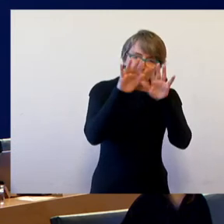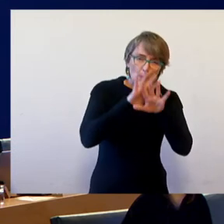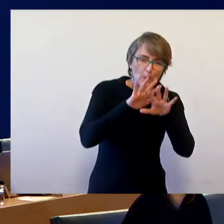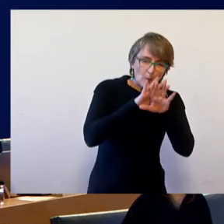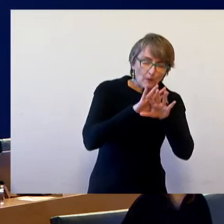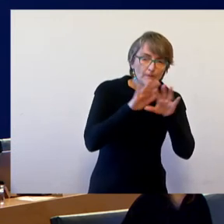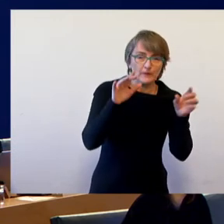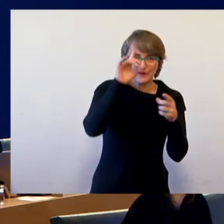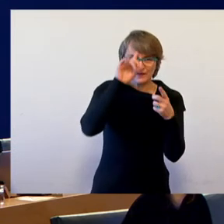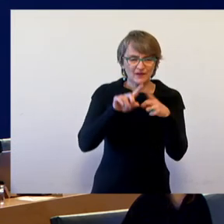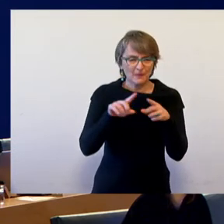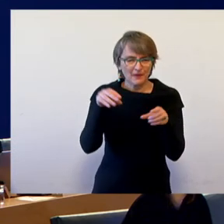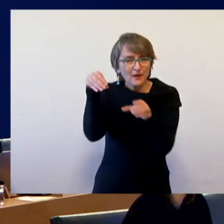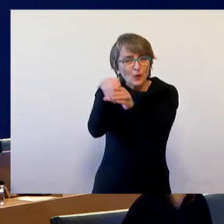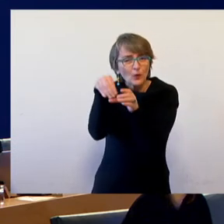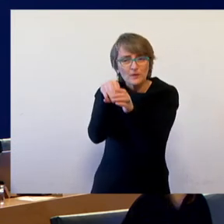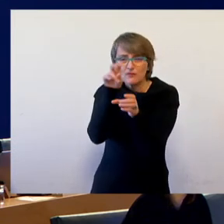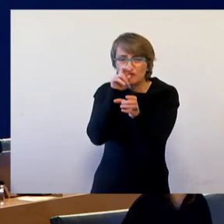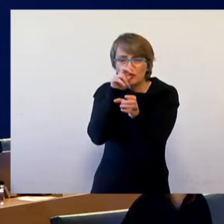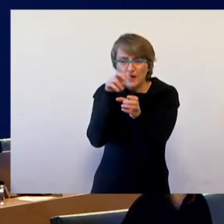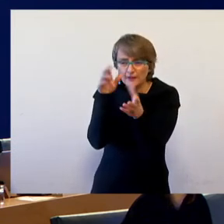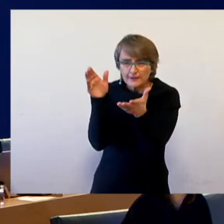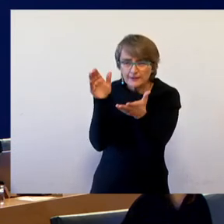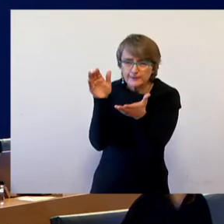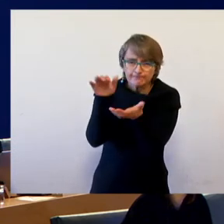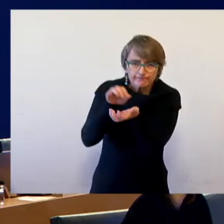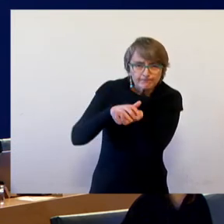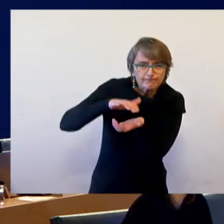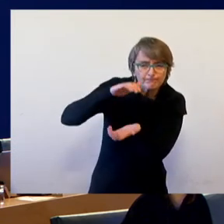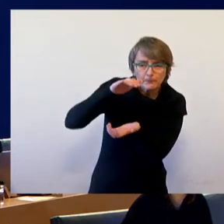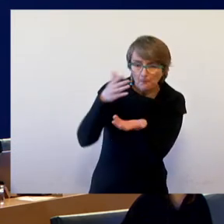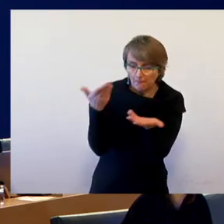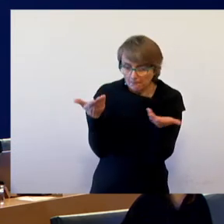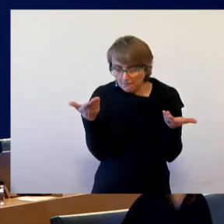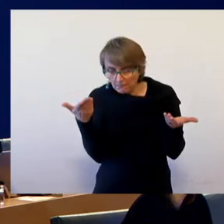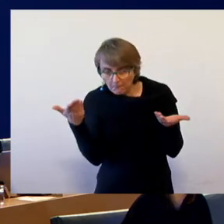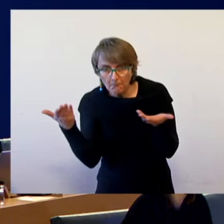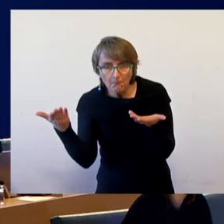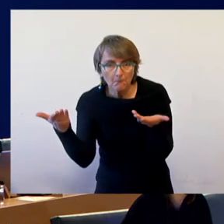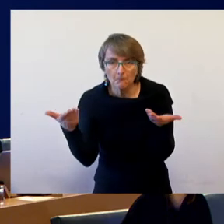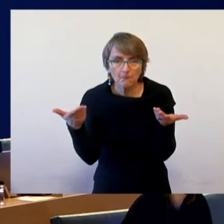d'économie ne sont présents, je regarde, nulle part.